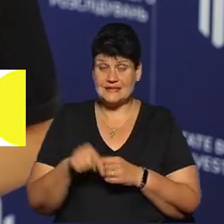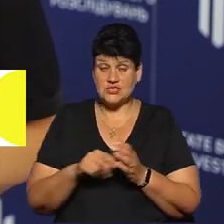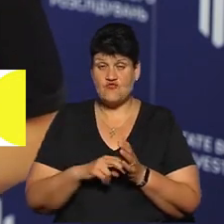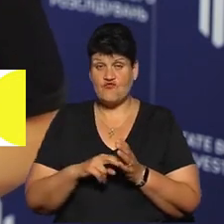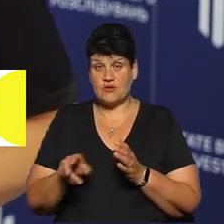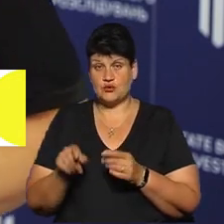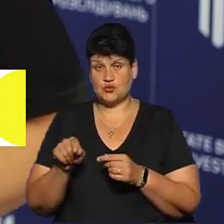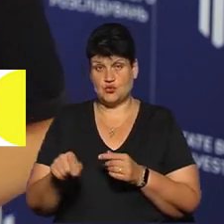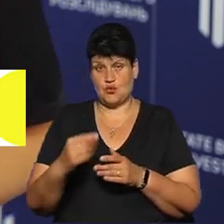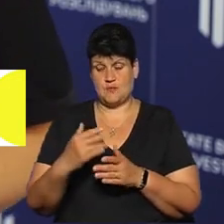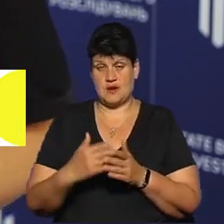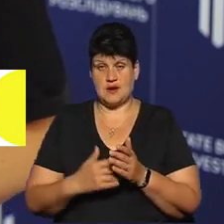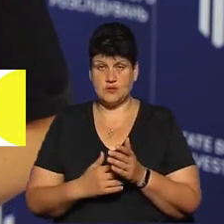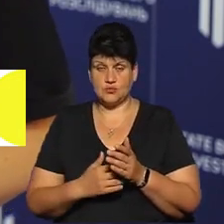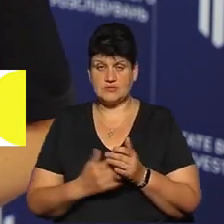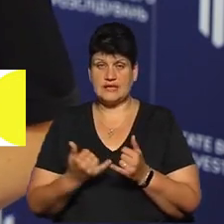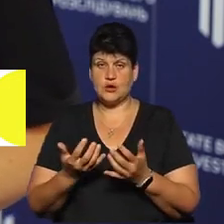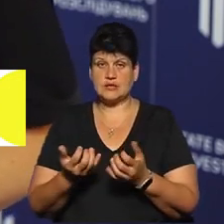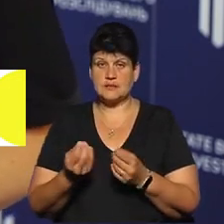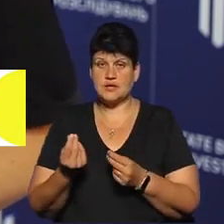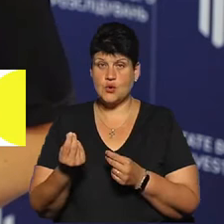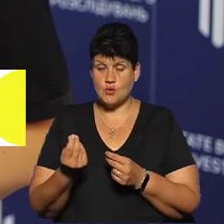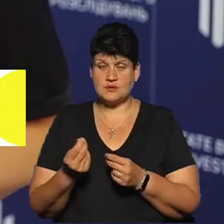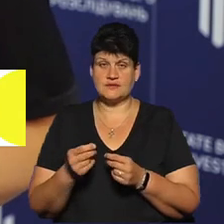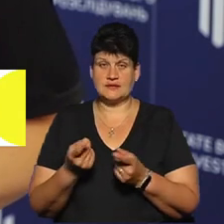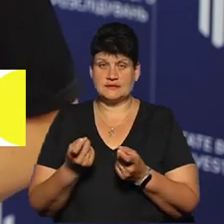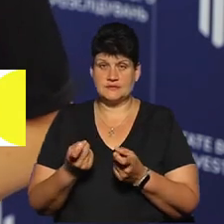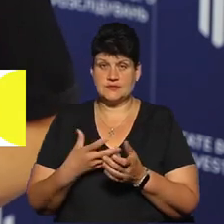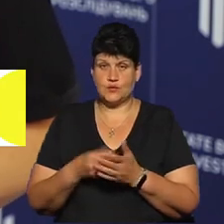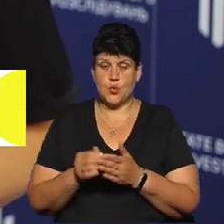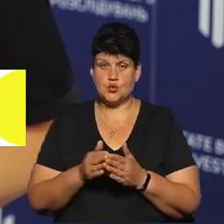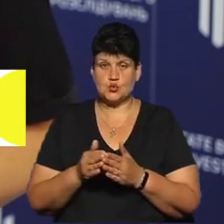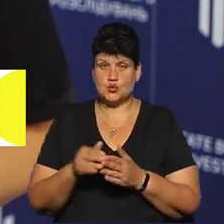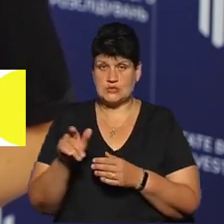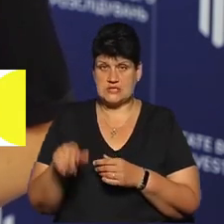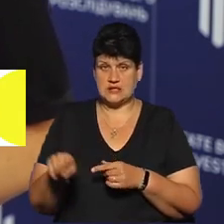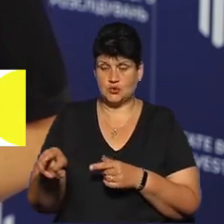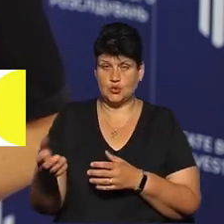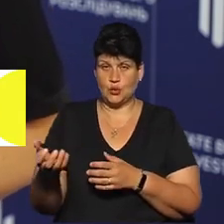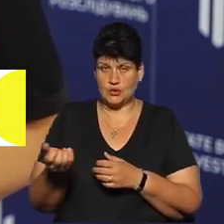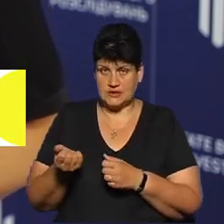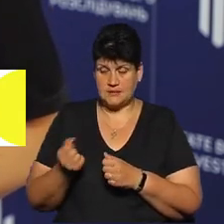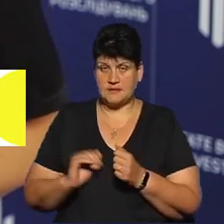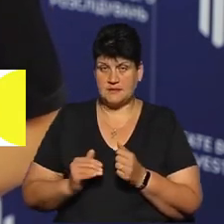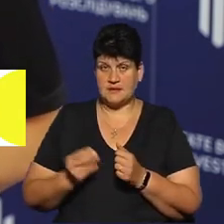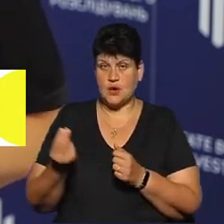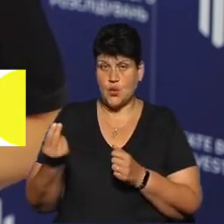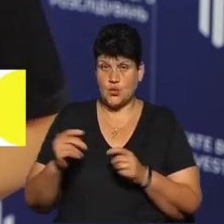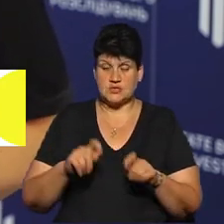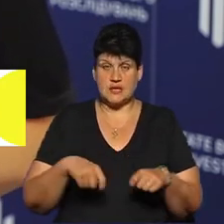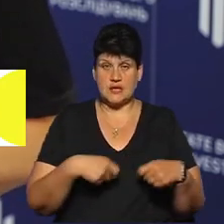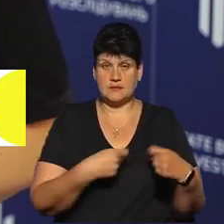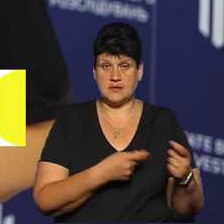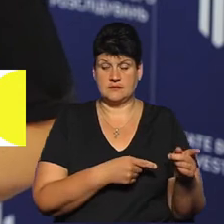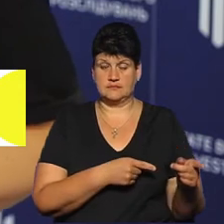переліку. Для отримання грошей посадовець залучив свого сусіда. Той отримав від підприємця кошти і передав їх посадовцю, після